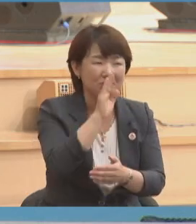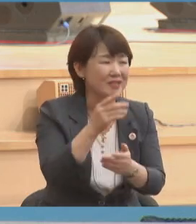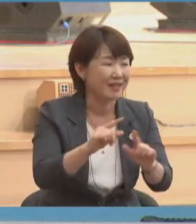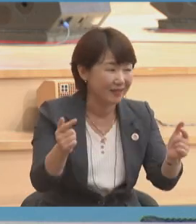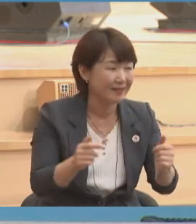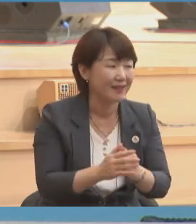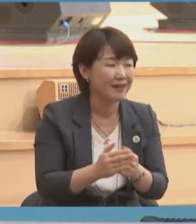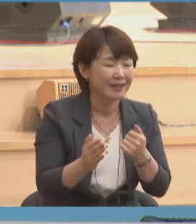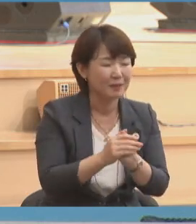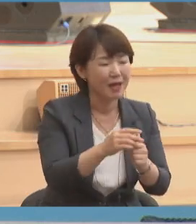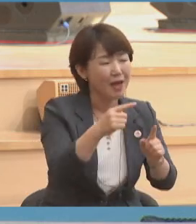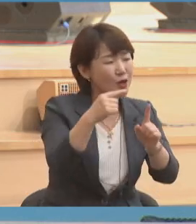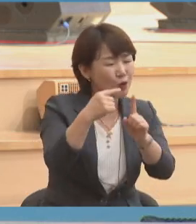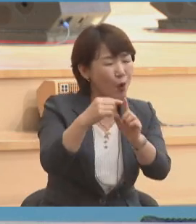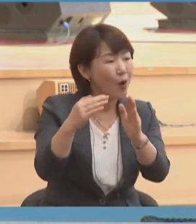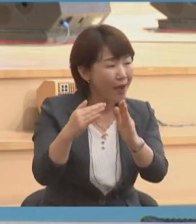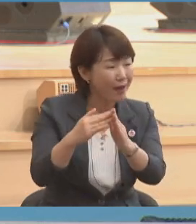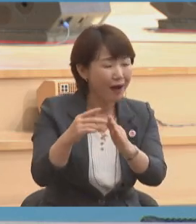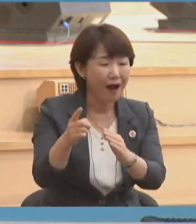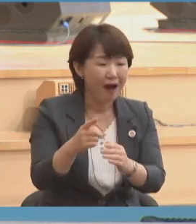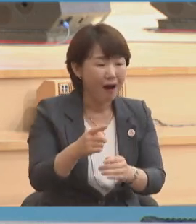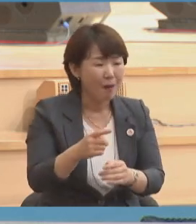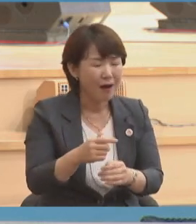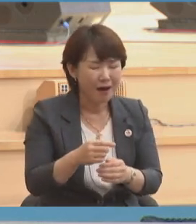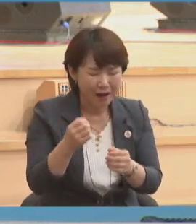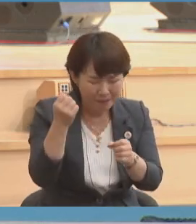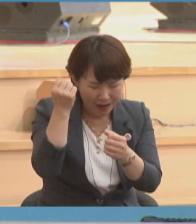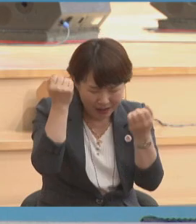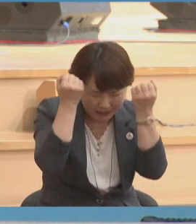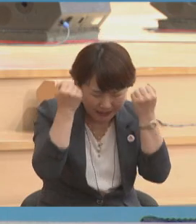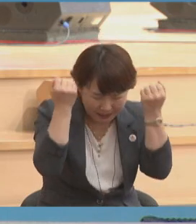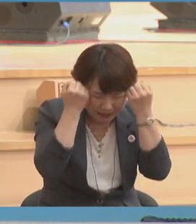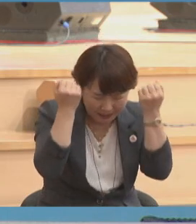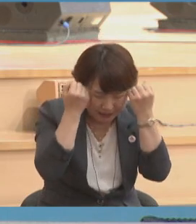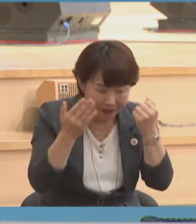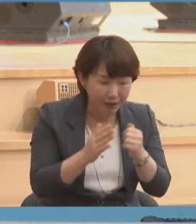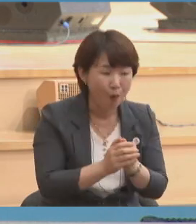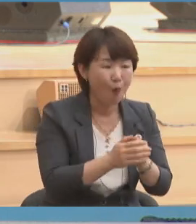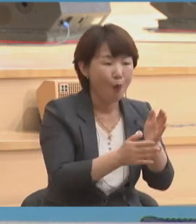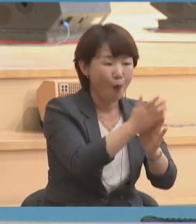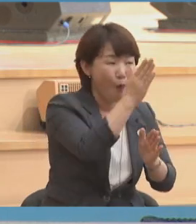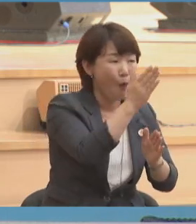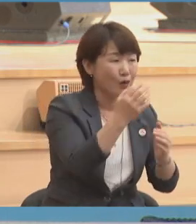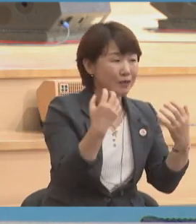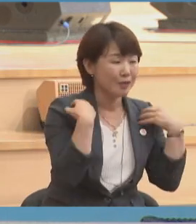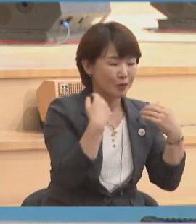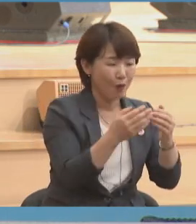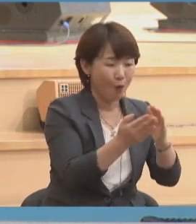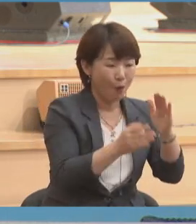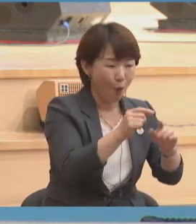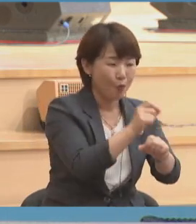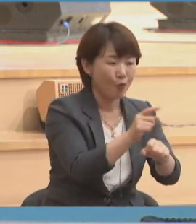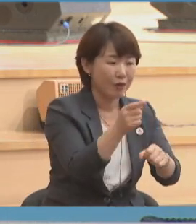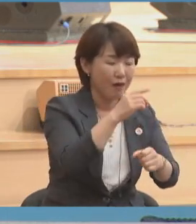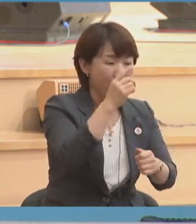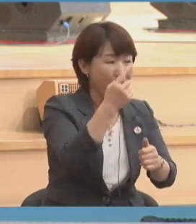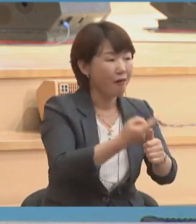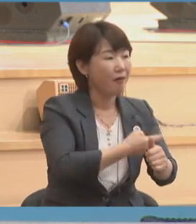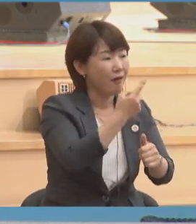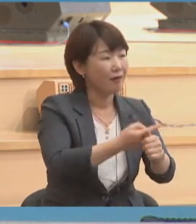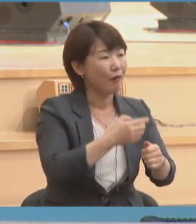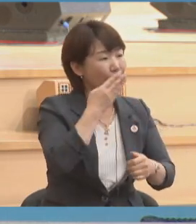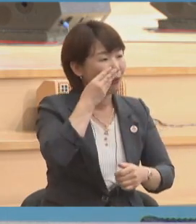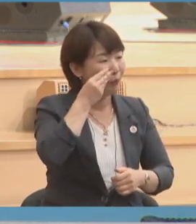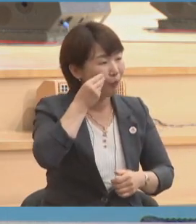교회가 힘겹게 풀어야 될 문제를 시청 공무원이 다 풀어서, 이게 공청회라는